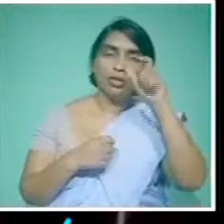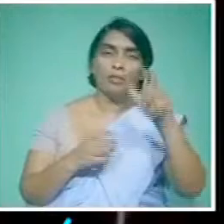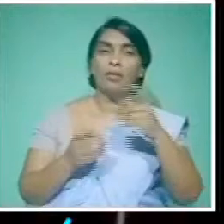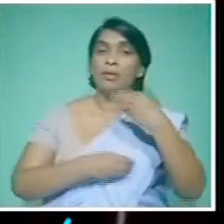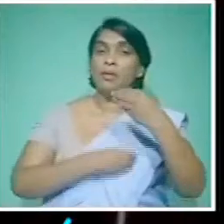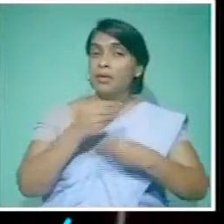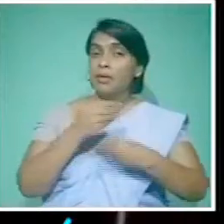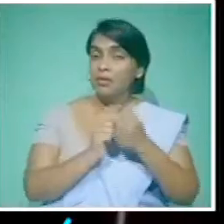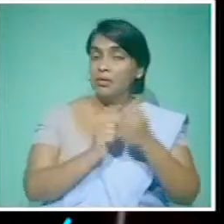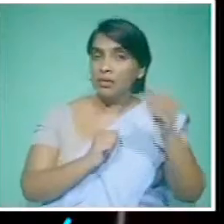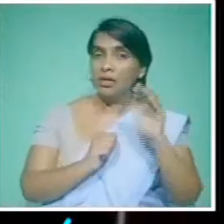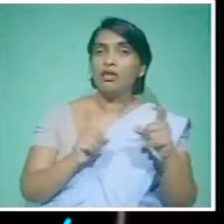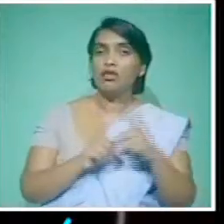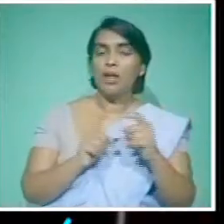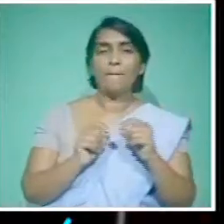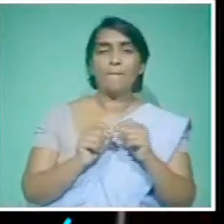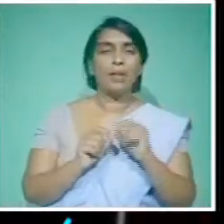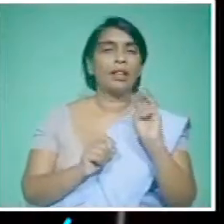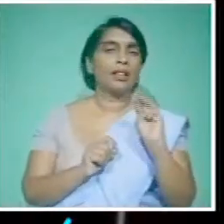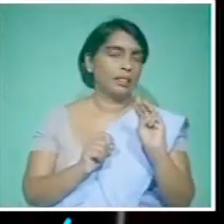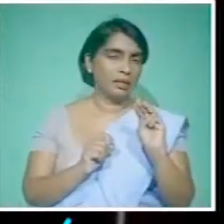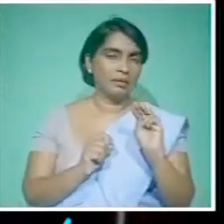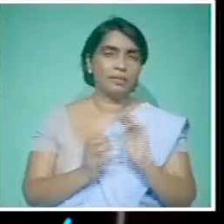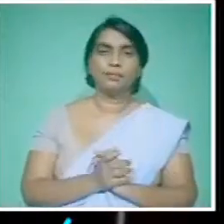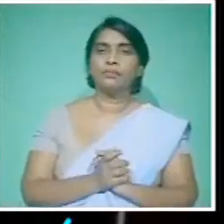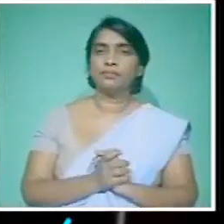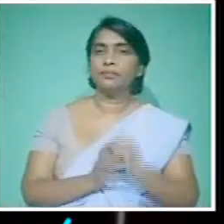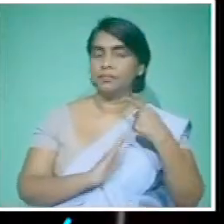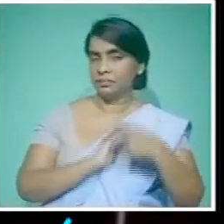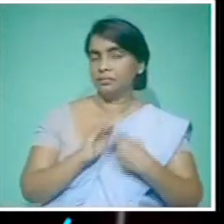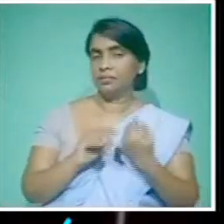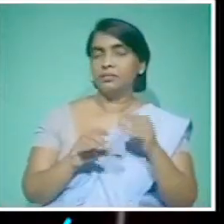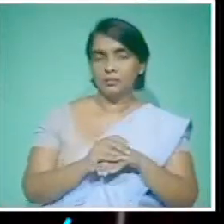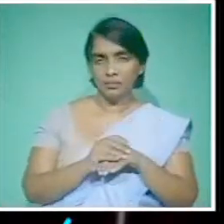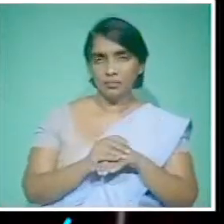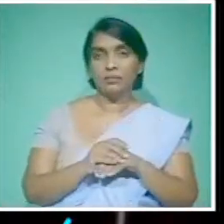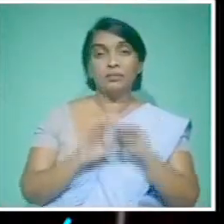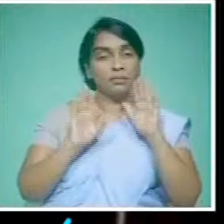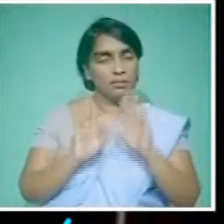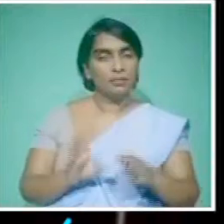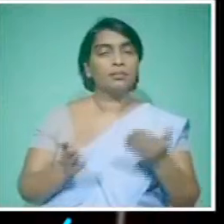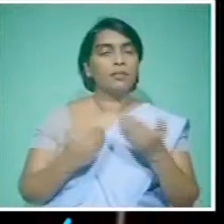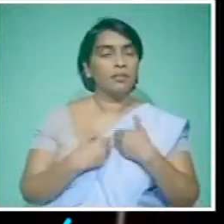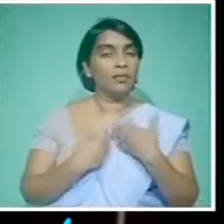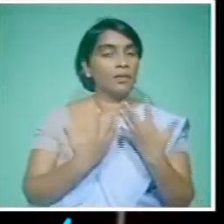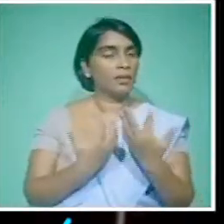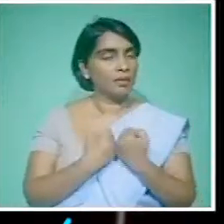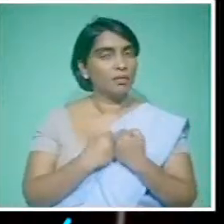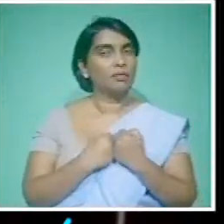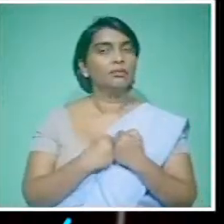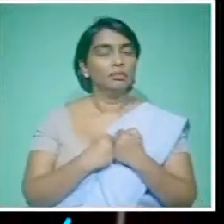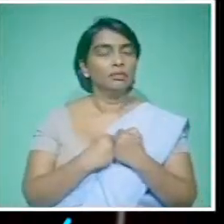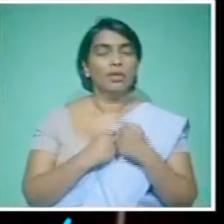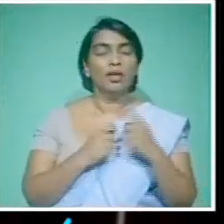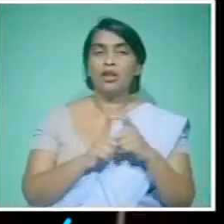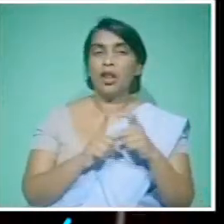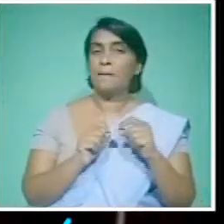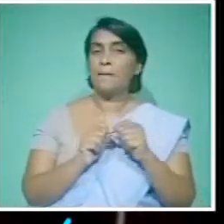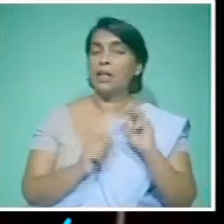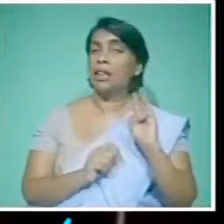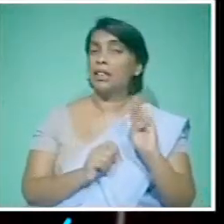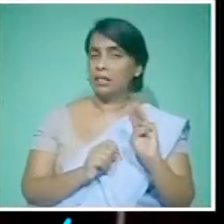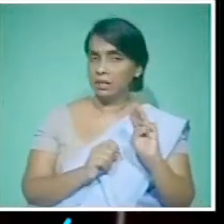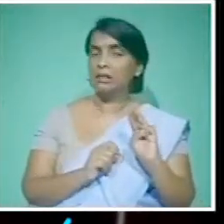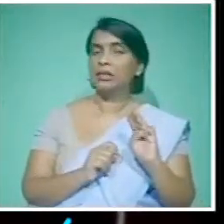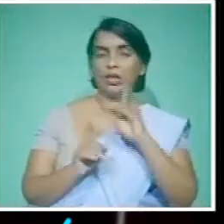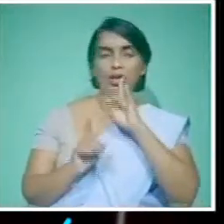ආයෝජනය වෙලා තියෙන්නේ ඩොලර් බිලියන 30ක් විතරයි මේ රට තුල. එහෙමනම් අපිට ලැබෙන්නේ ඩොලර් බිලියන 30ක